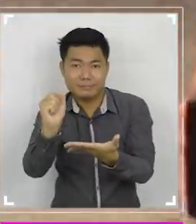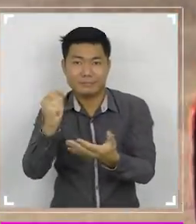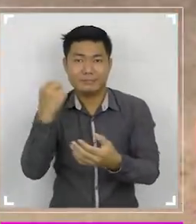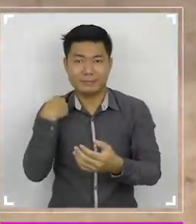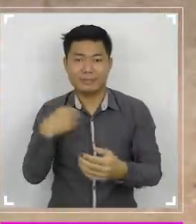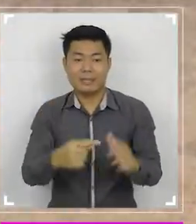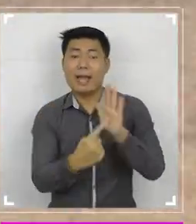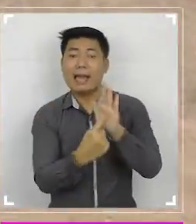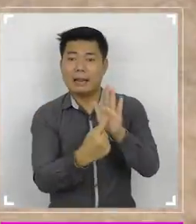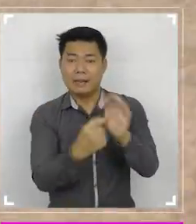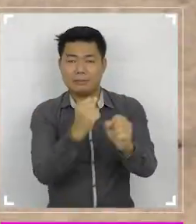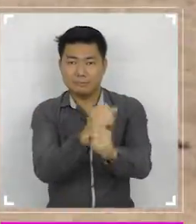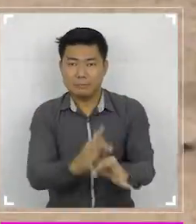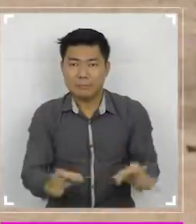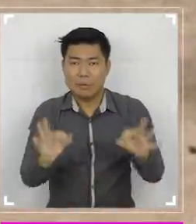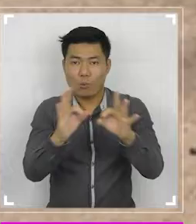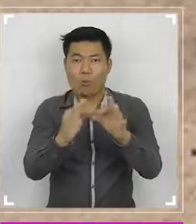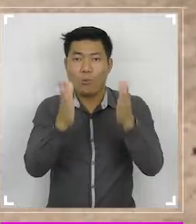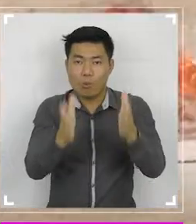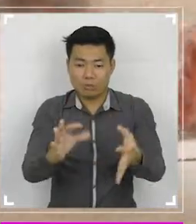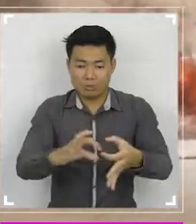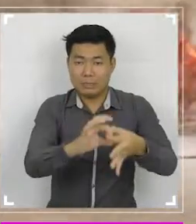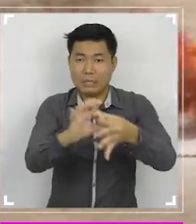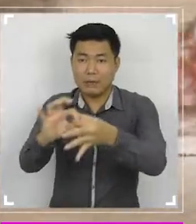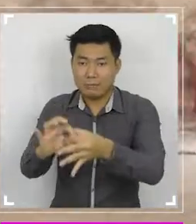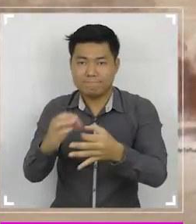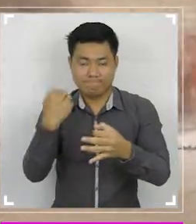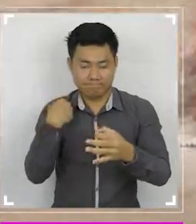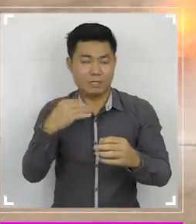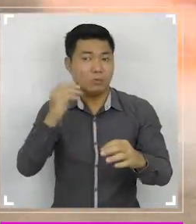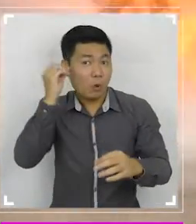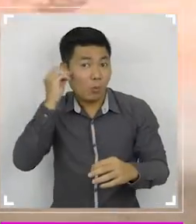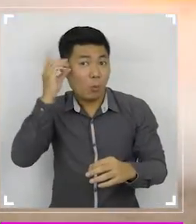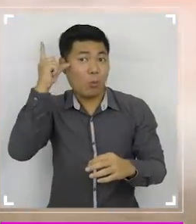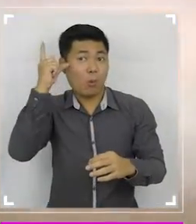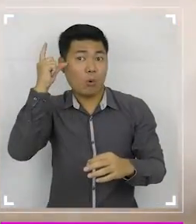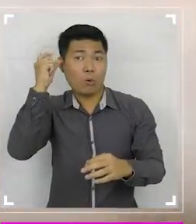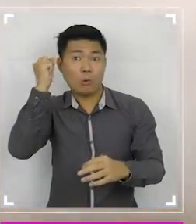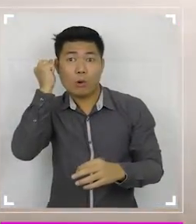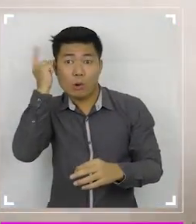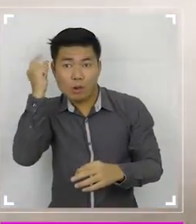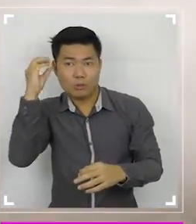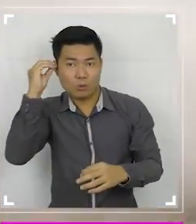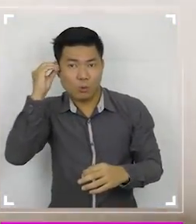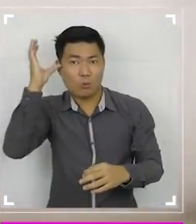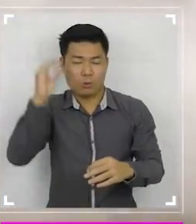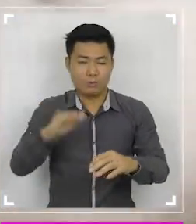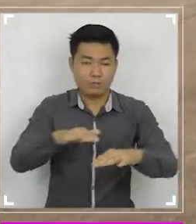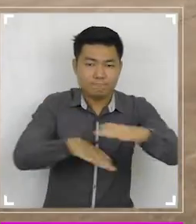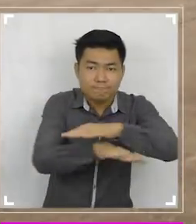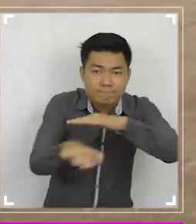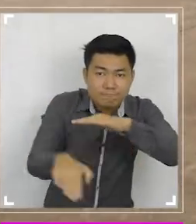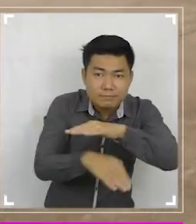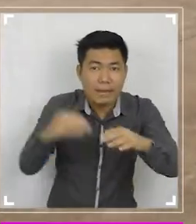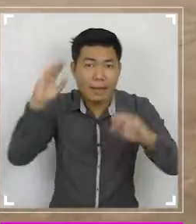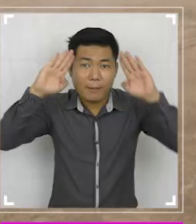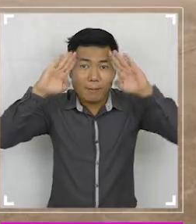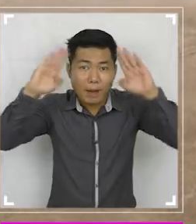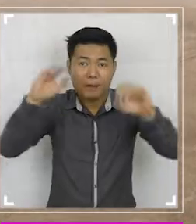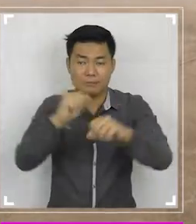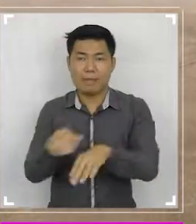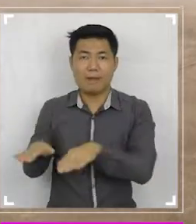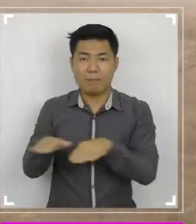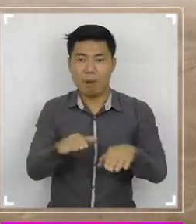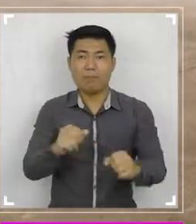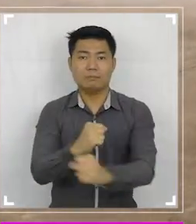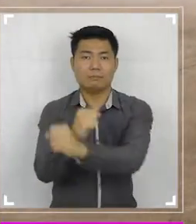ยาลัยดังนั้นบุคลากรที่เกี่ยวข้องจึงจำเป็นอย่างยิ่งที่จะต้องมีความรู้ความเข้าใจและมีทักษะเบื้องต้นเกี่ยว